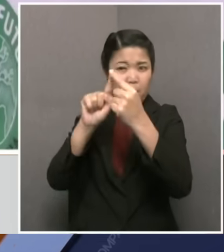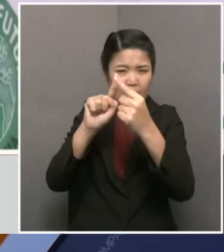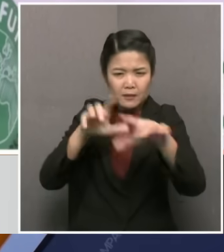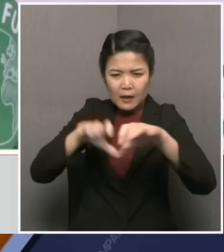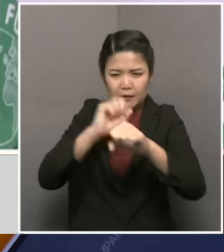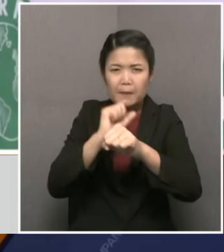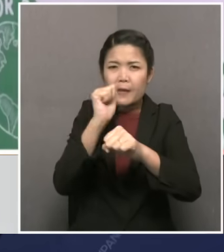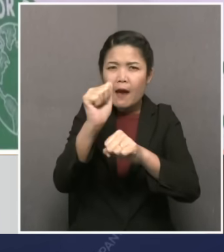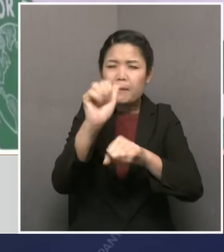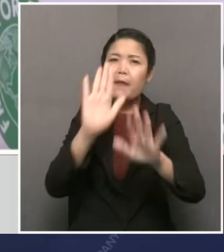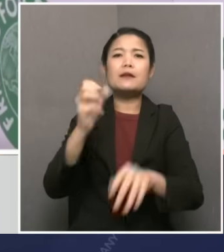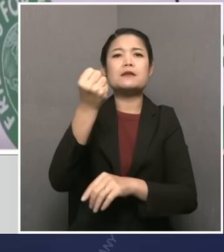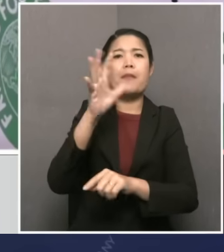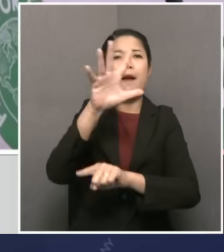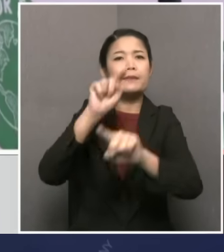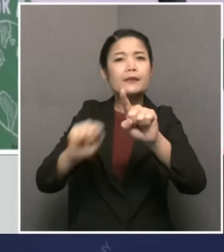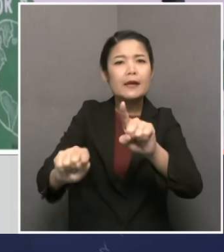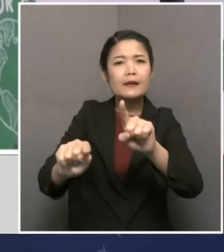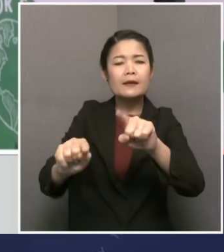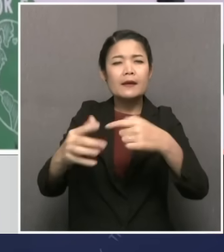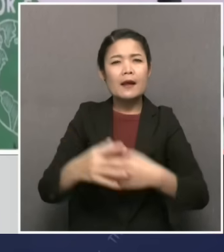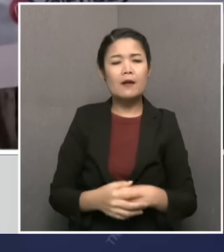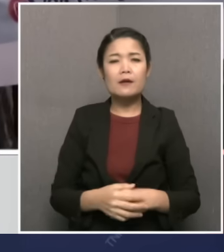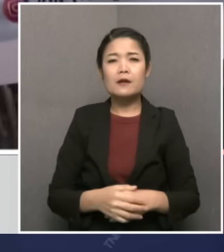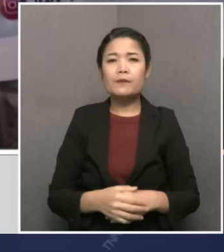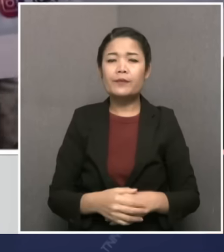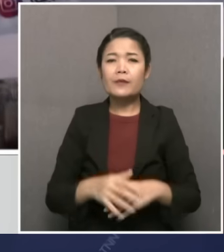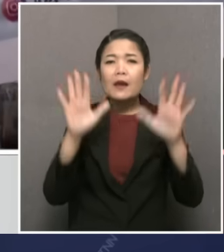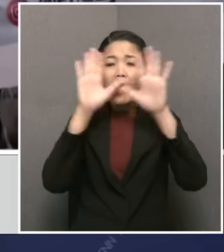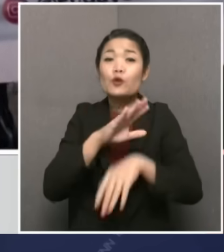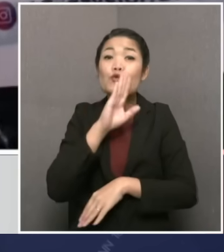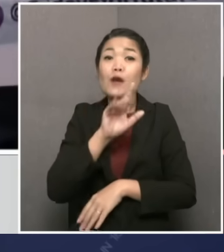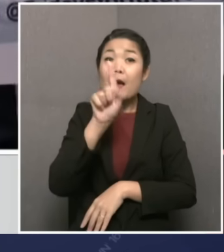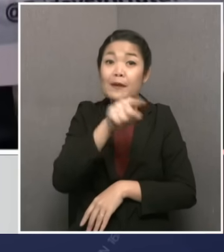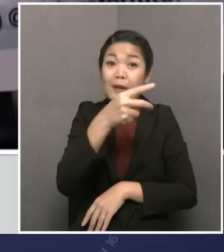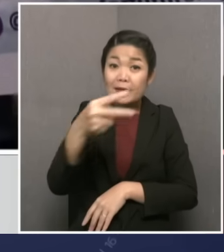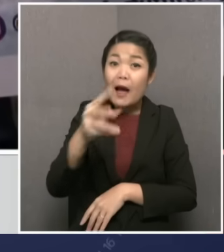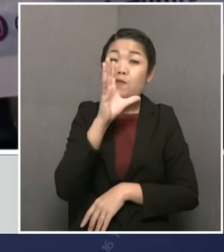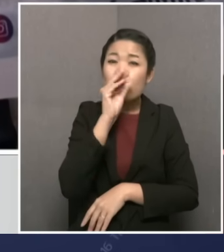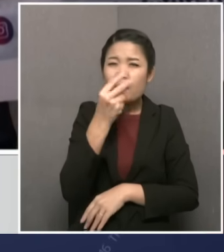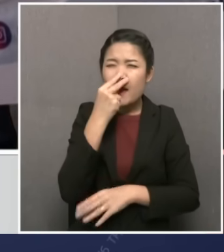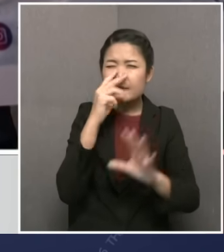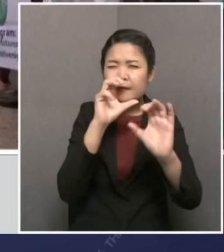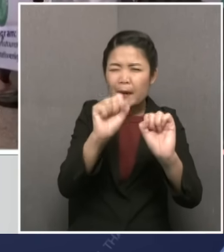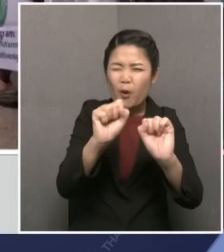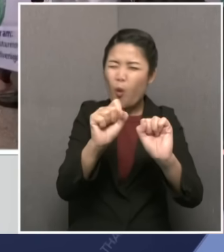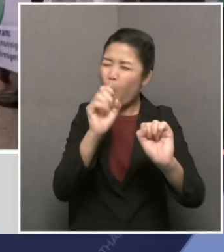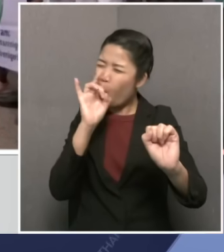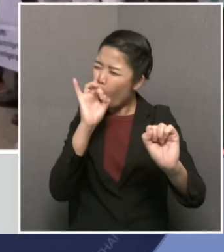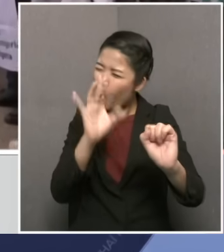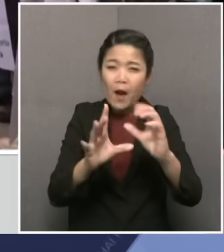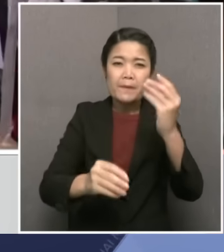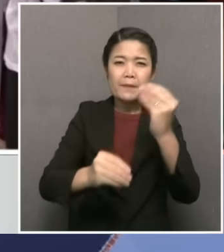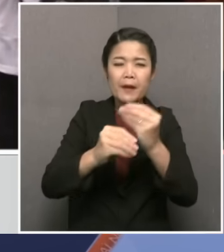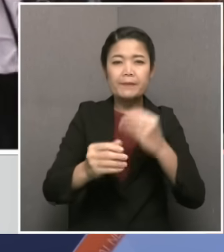ายนะครับเขาใช้คำพูดว่าพูดเรียกว่าถ้าเป็นภาษาอังกฤษเนี่ยเราจะเห็นว่ามันรุนแรงมากคือ far